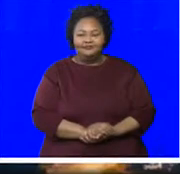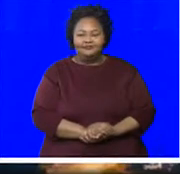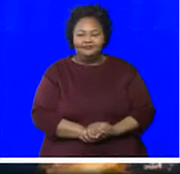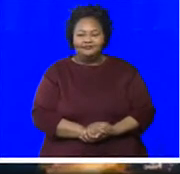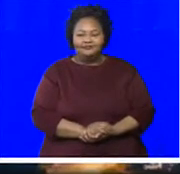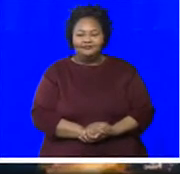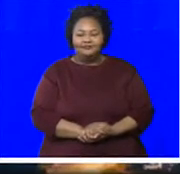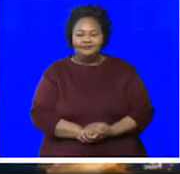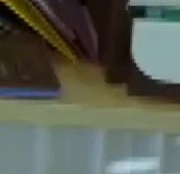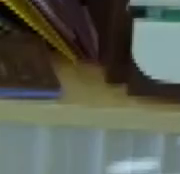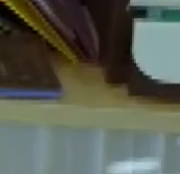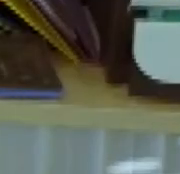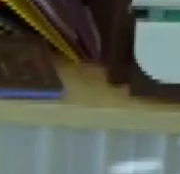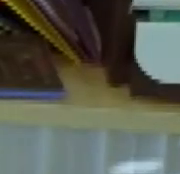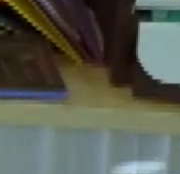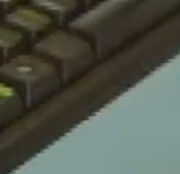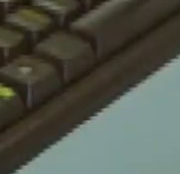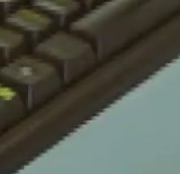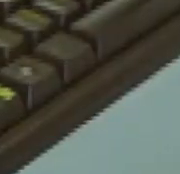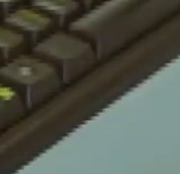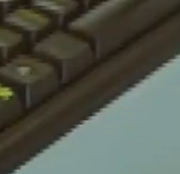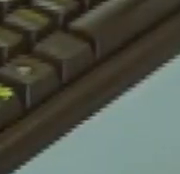ngwane.